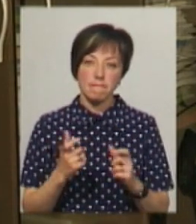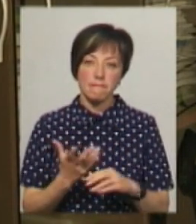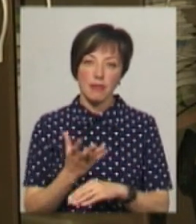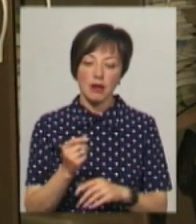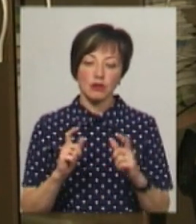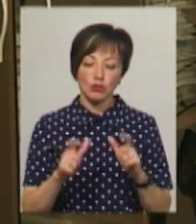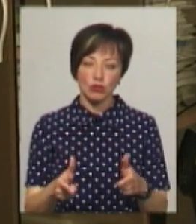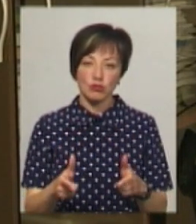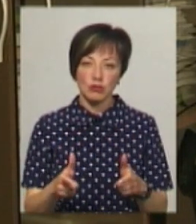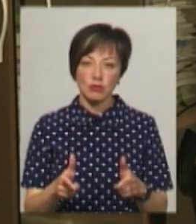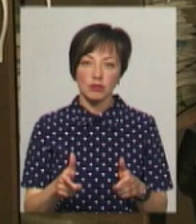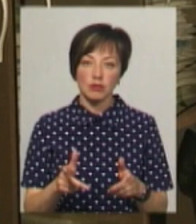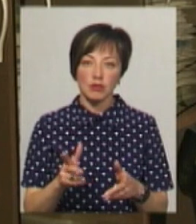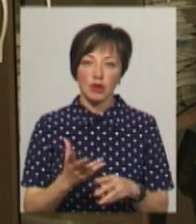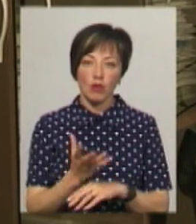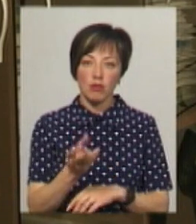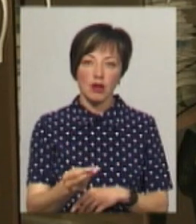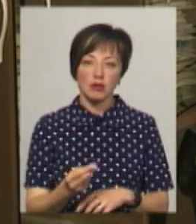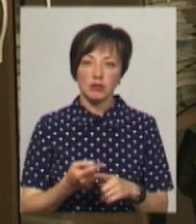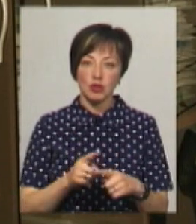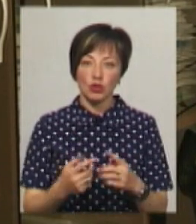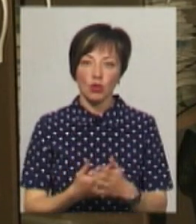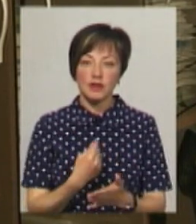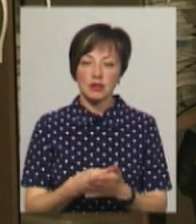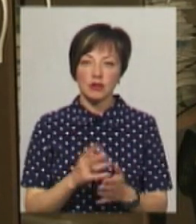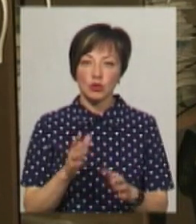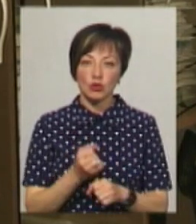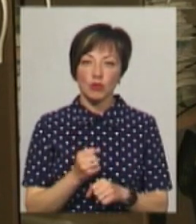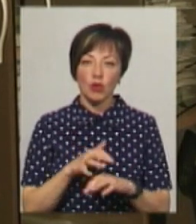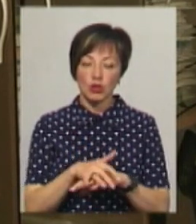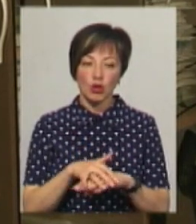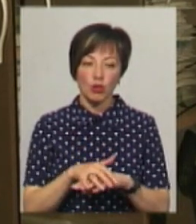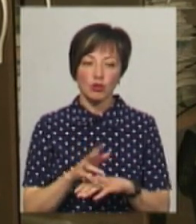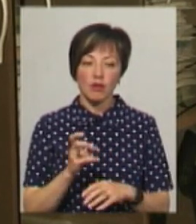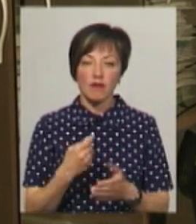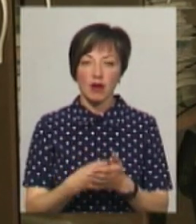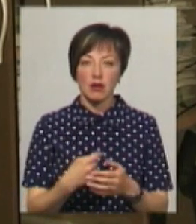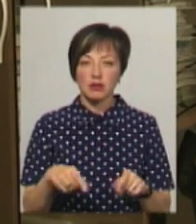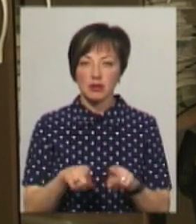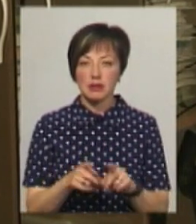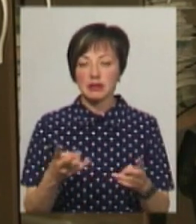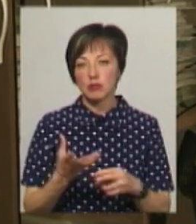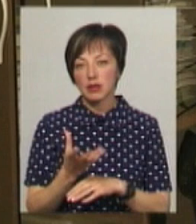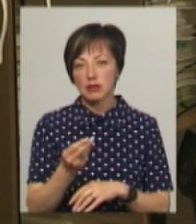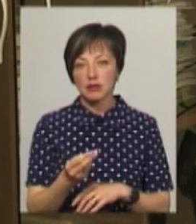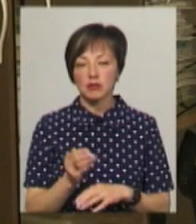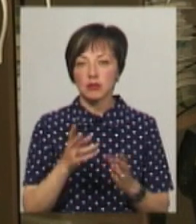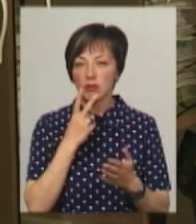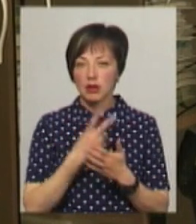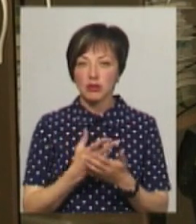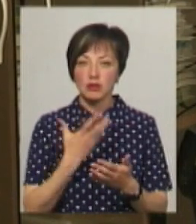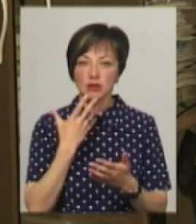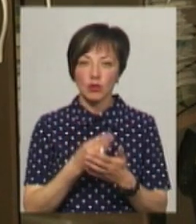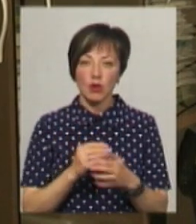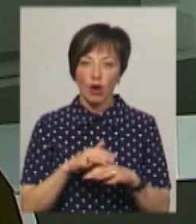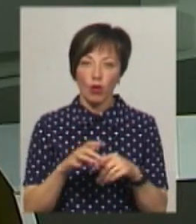в рахунку, який буде приходити на оплату. Тобто по цій новій ціні буде зроблений розрахунок вартості, скільки треба оплатити. Вони будуть бачити свого